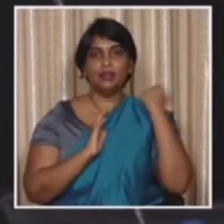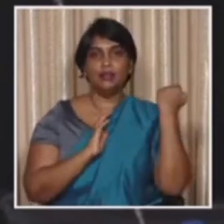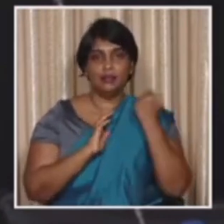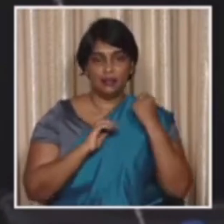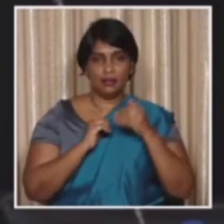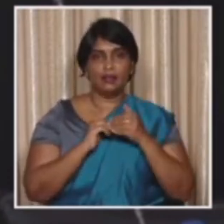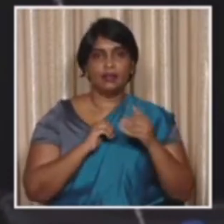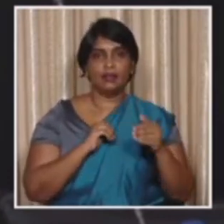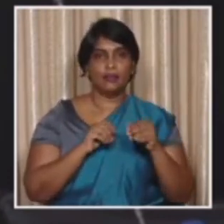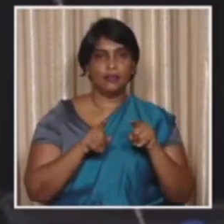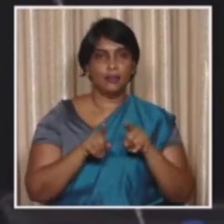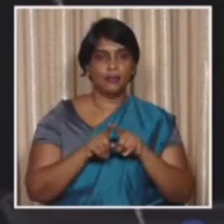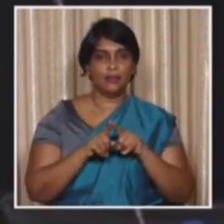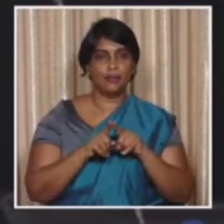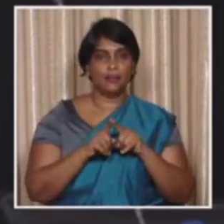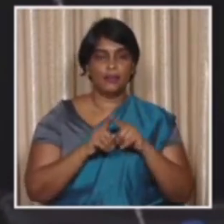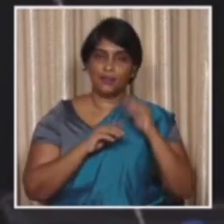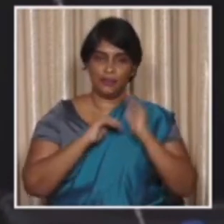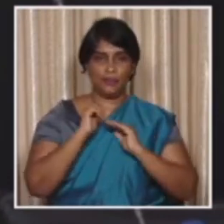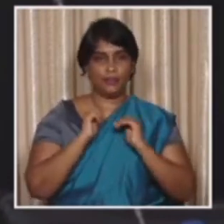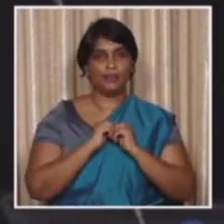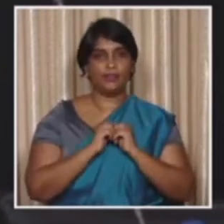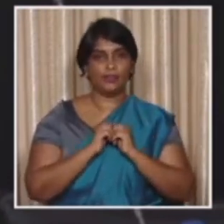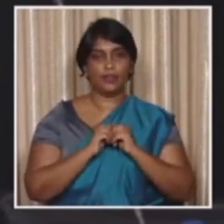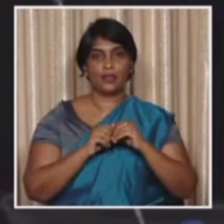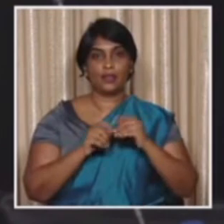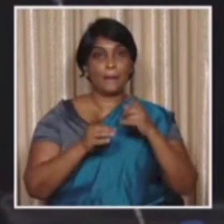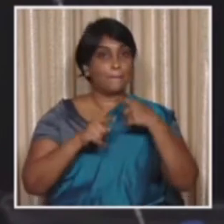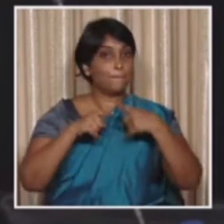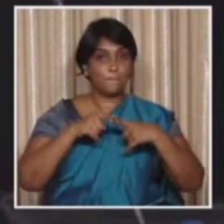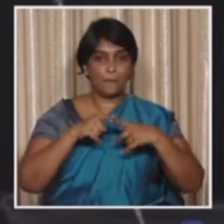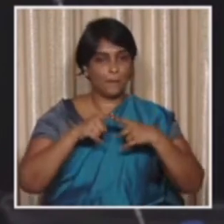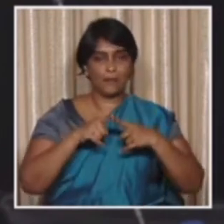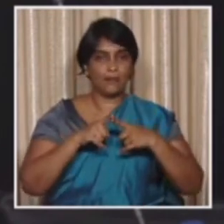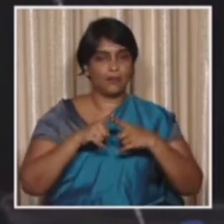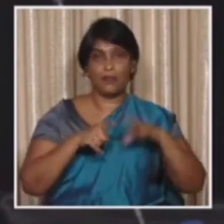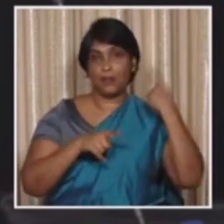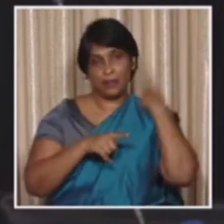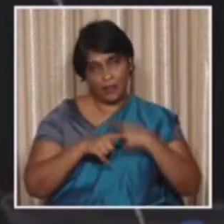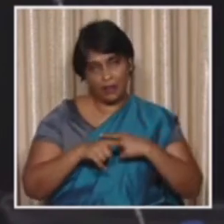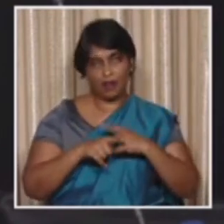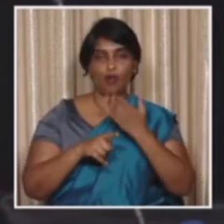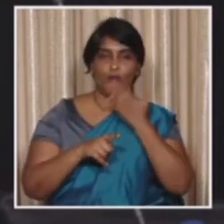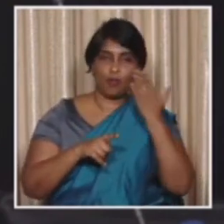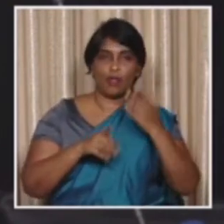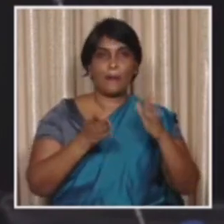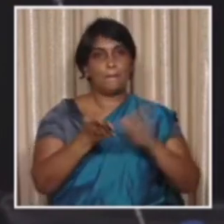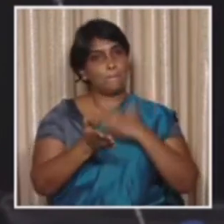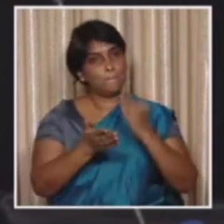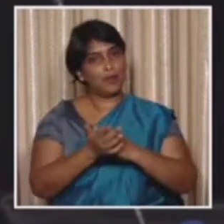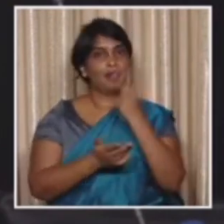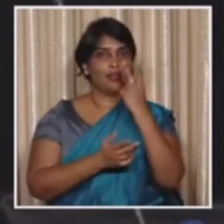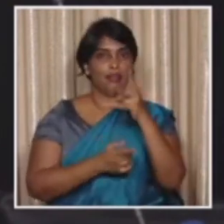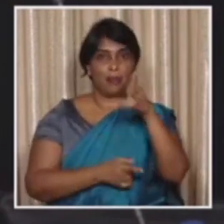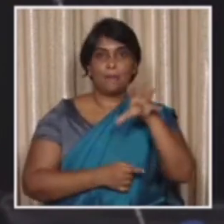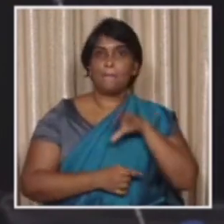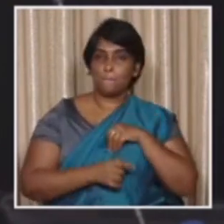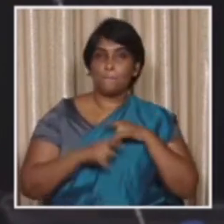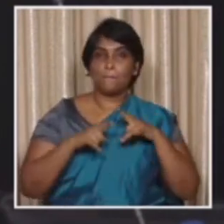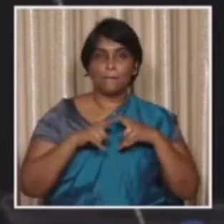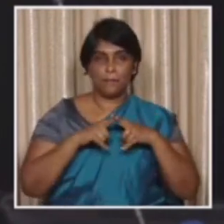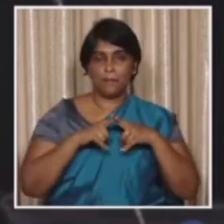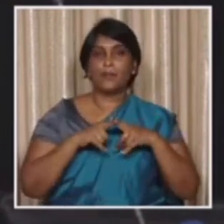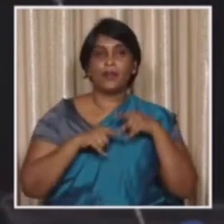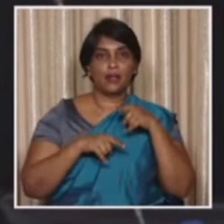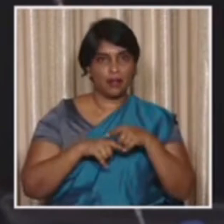pihiyak bella kapannat puluwam butter gannat puluwam tamunwansa eka piligatta de api kiyanne pihiyak